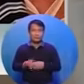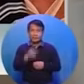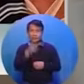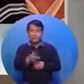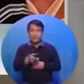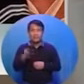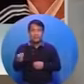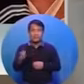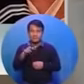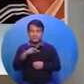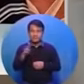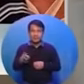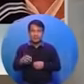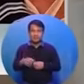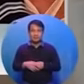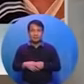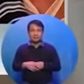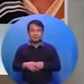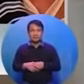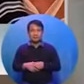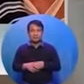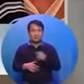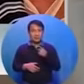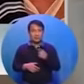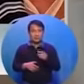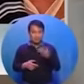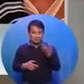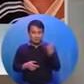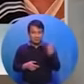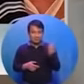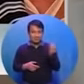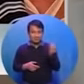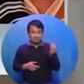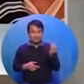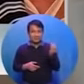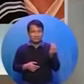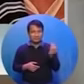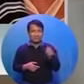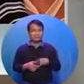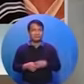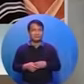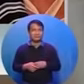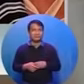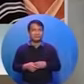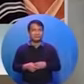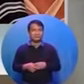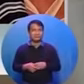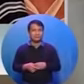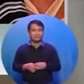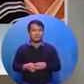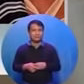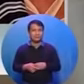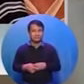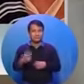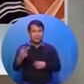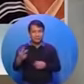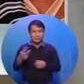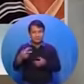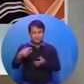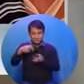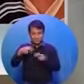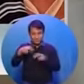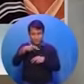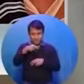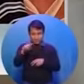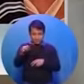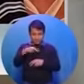numero. Doble dos. Okay, direct. Music. Sige. Dalawang nakaluhod na numero.